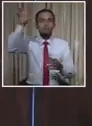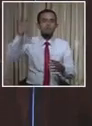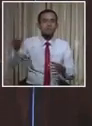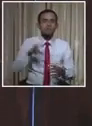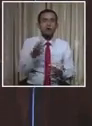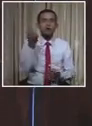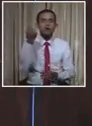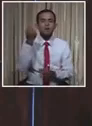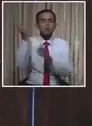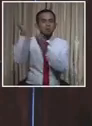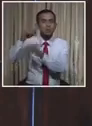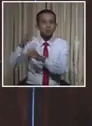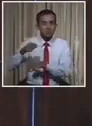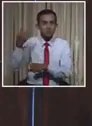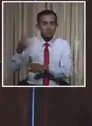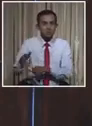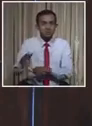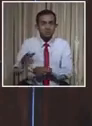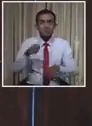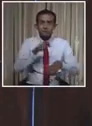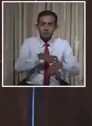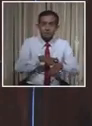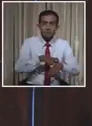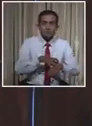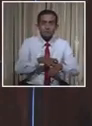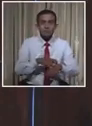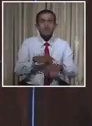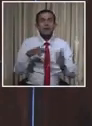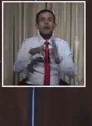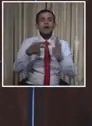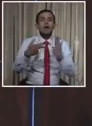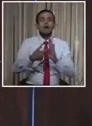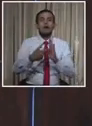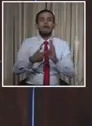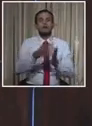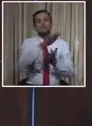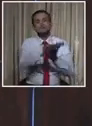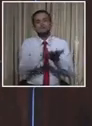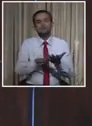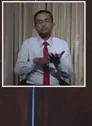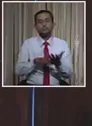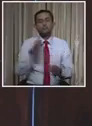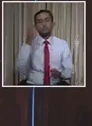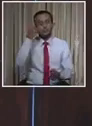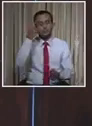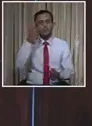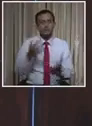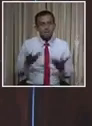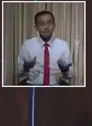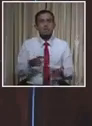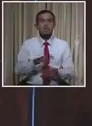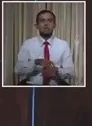වල ආර්ථිකය බිඳ වැටිච්චි මොහතක අයවැය ලේඛනයක් ගැන හිතන්නවත් බැරි